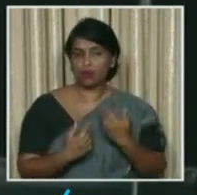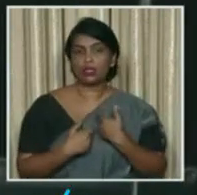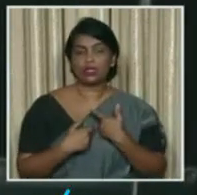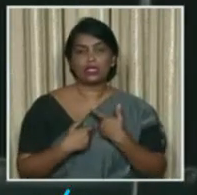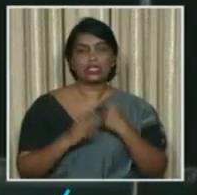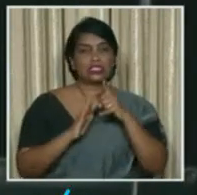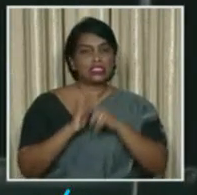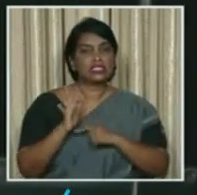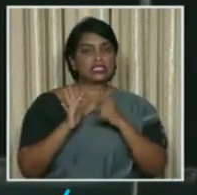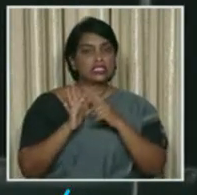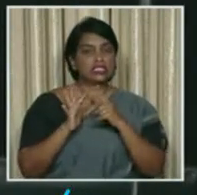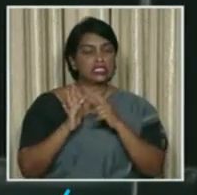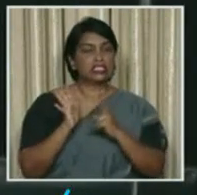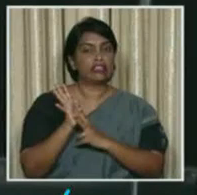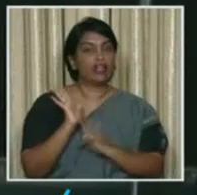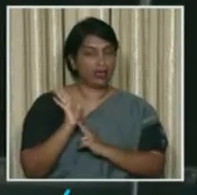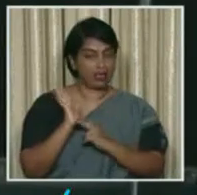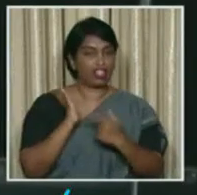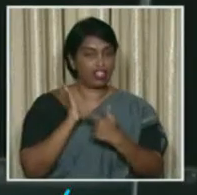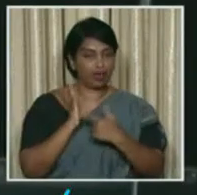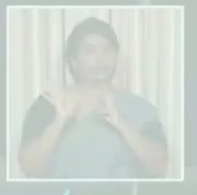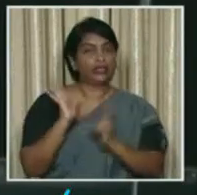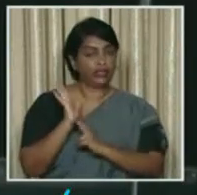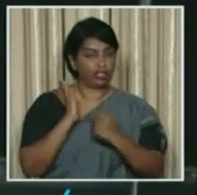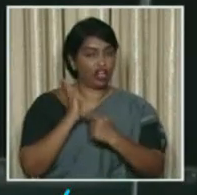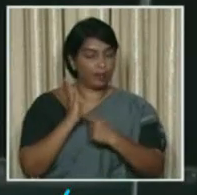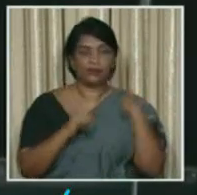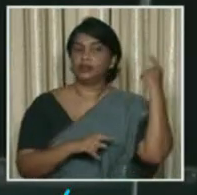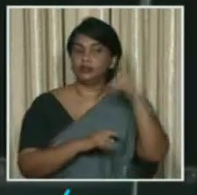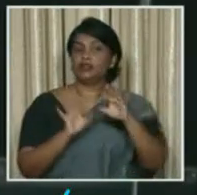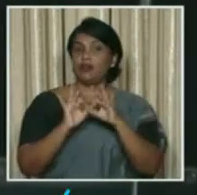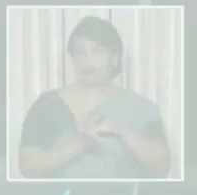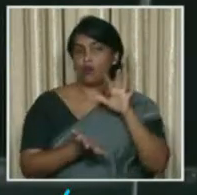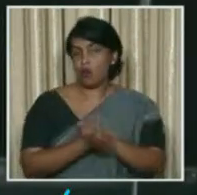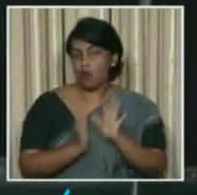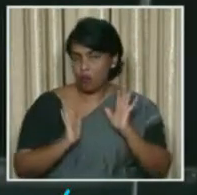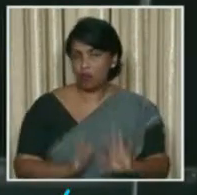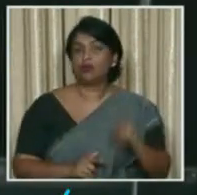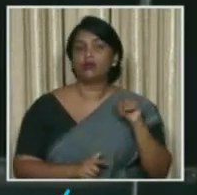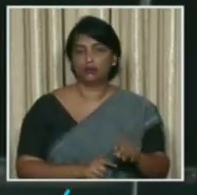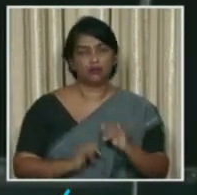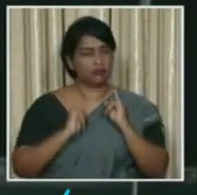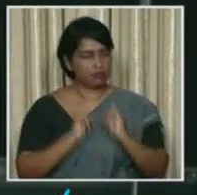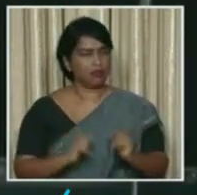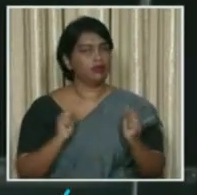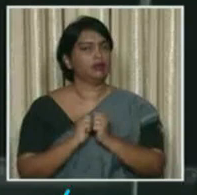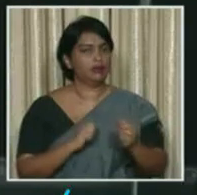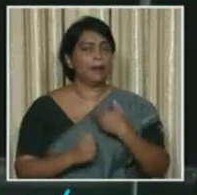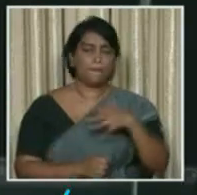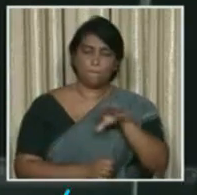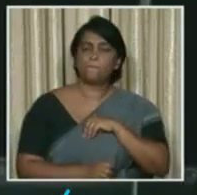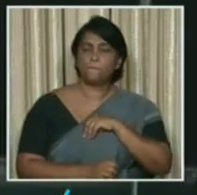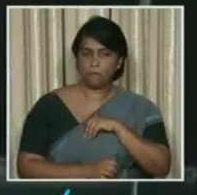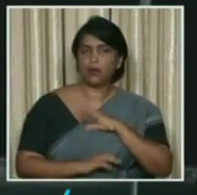ජීවන් ටොන්ඩමන් අපේ වතු වැඩසටහන පාසුකම් ඇමතිතුමා මේ ස්ථානයට ගියා. ඒ පවුල වෙනුවෙන් පෙනී හිටියා. මේක අසාධාරණ කටයුත්තක් අපි